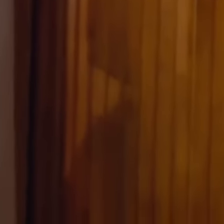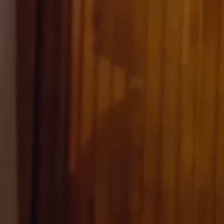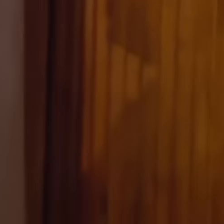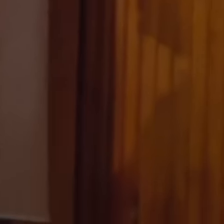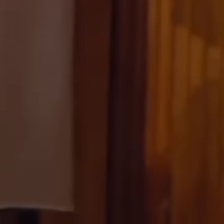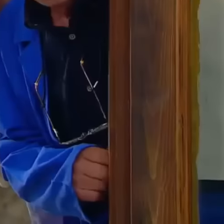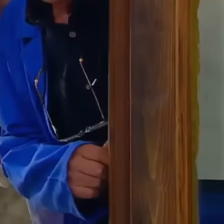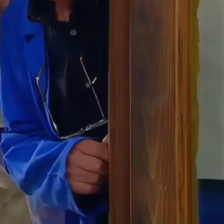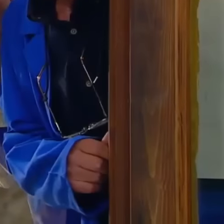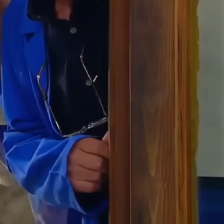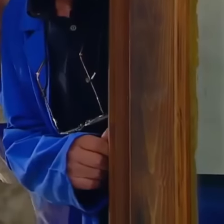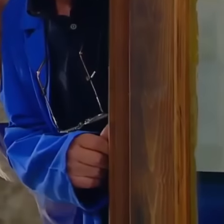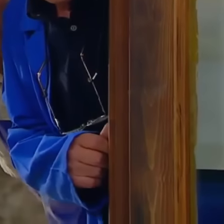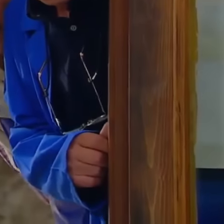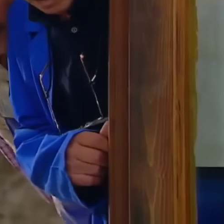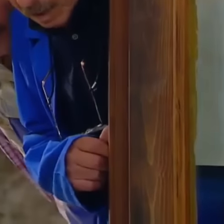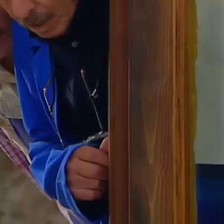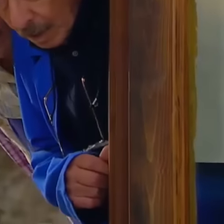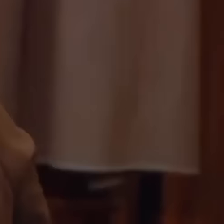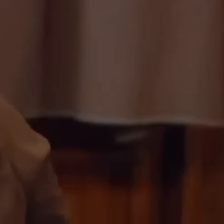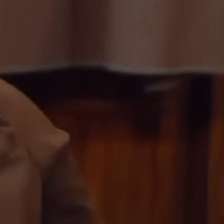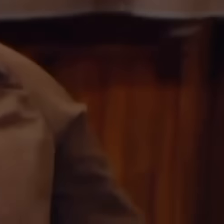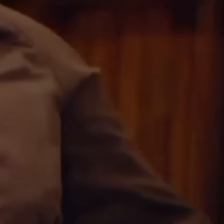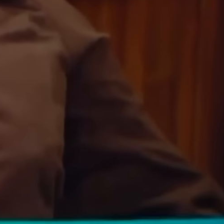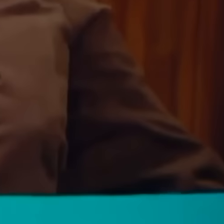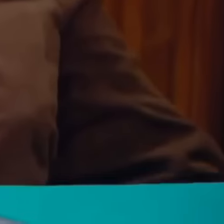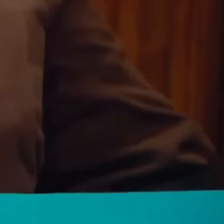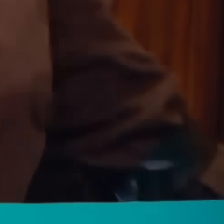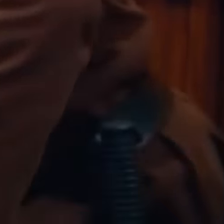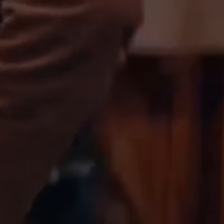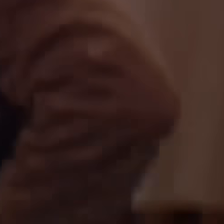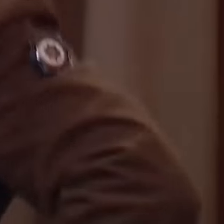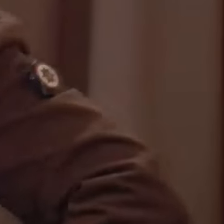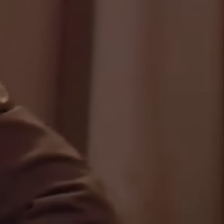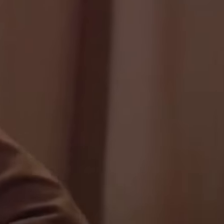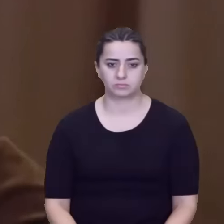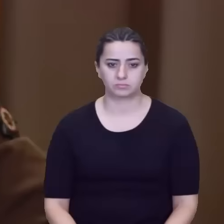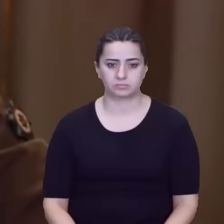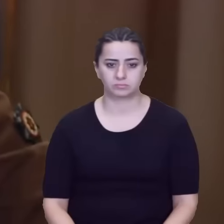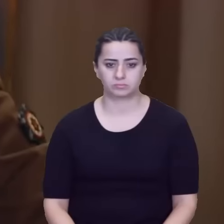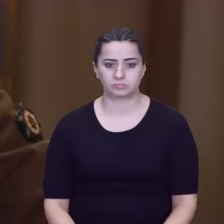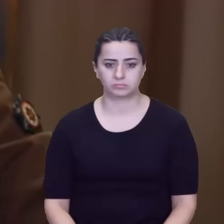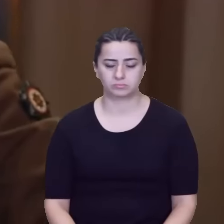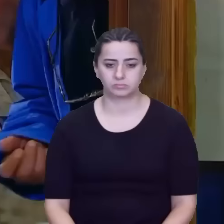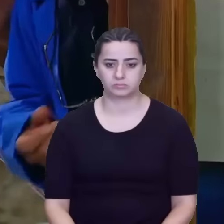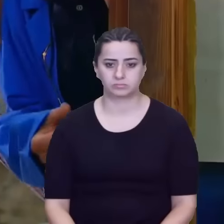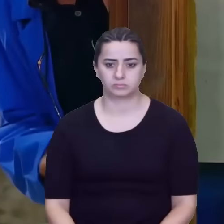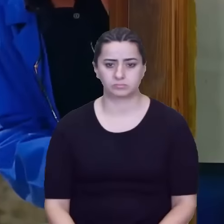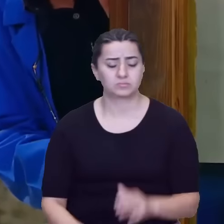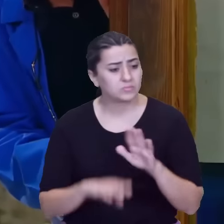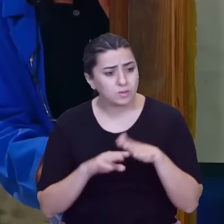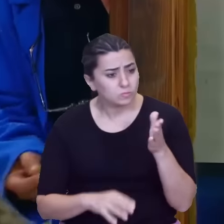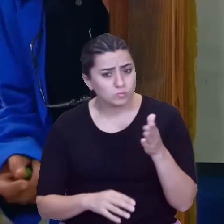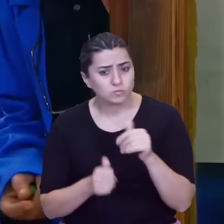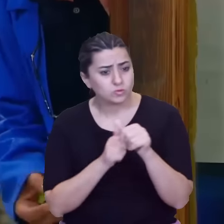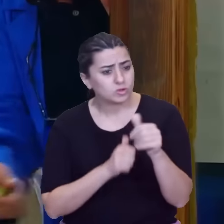çekildi. Kapıdan izleyenlere susmalarını işaret etti. Adamı görmeye çalışarak eğilip geri doğruldu. Ya ne yapıyorsun